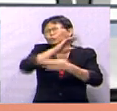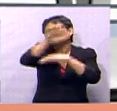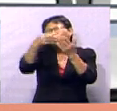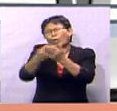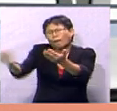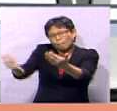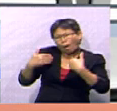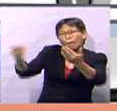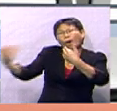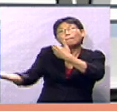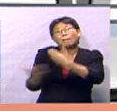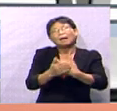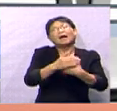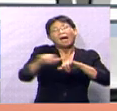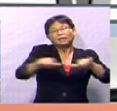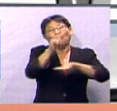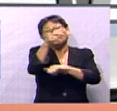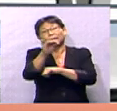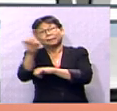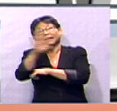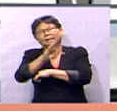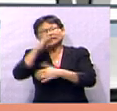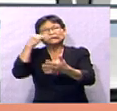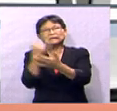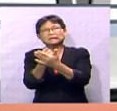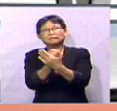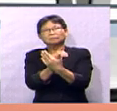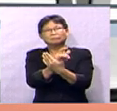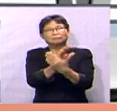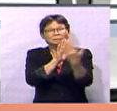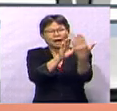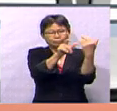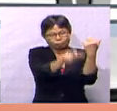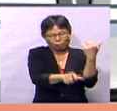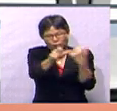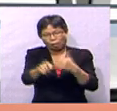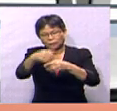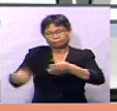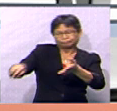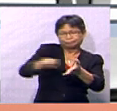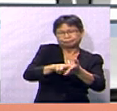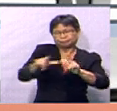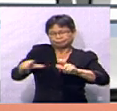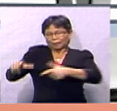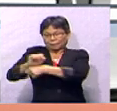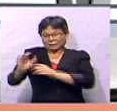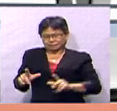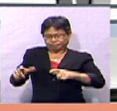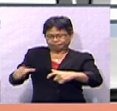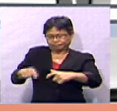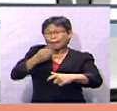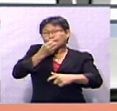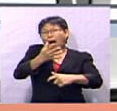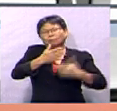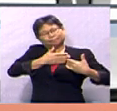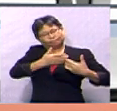hasil aktiviti 1MDB dan tindakan jenayah ke atas pihak terbabit. Dalam satu kenyataan, pasukan petugas itu